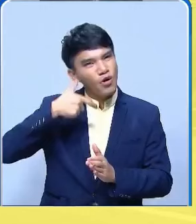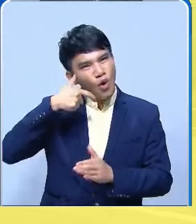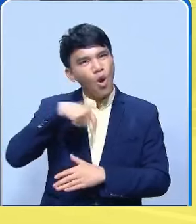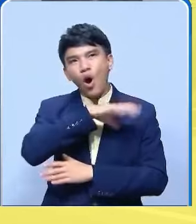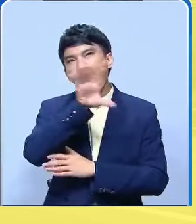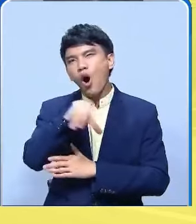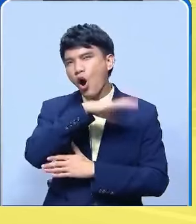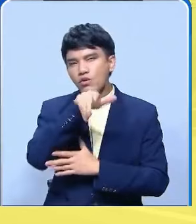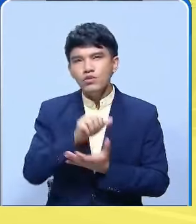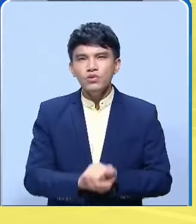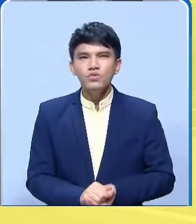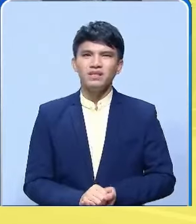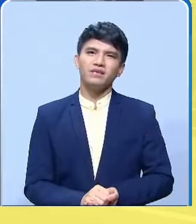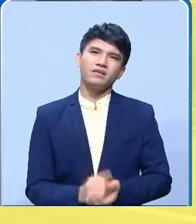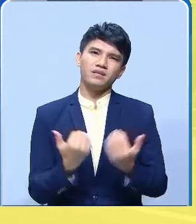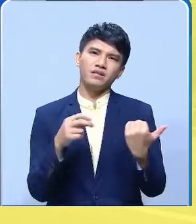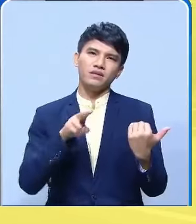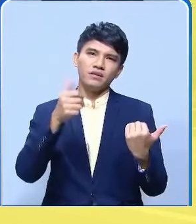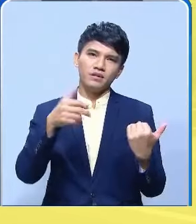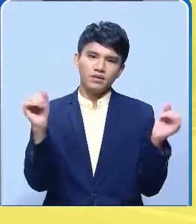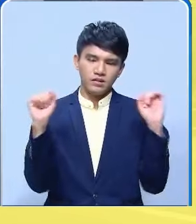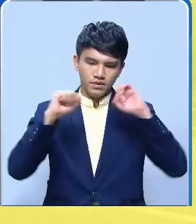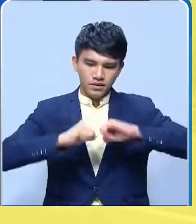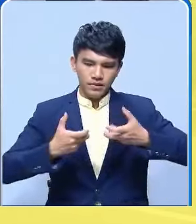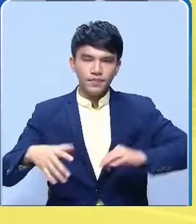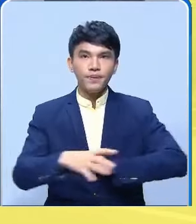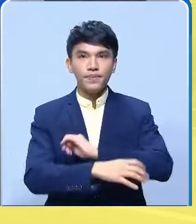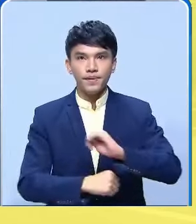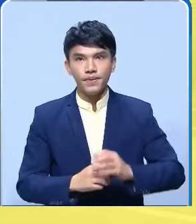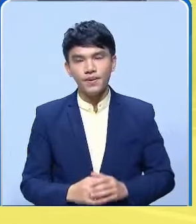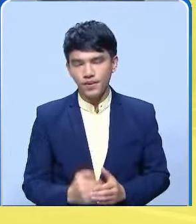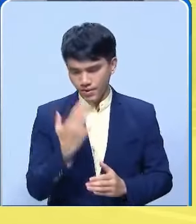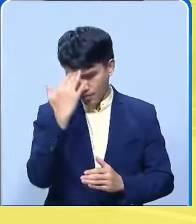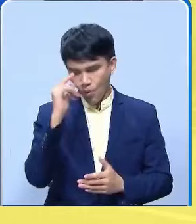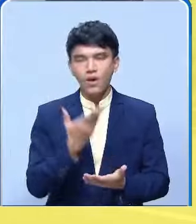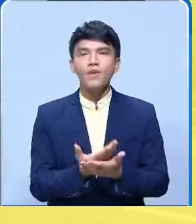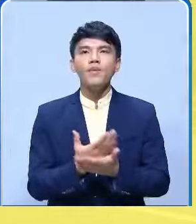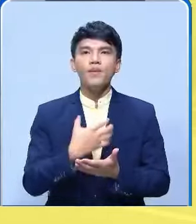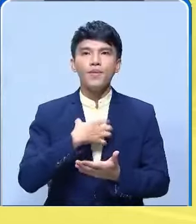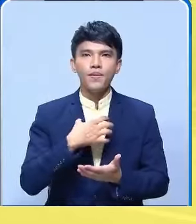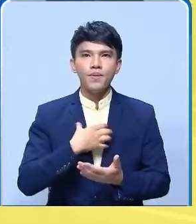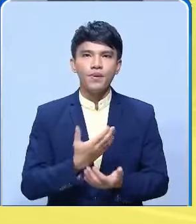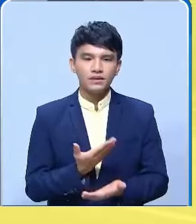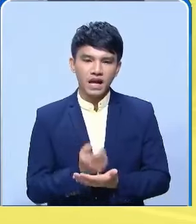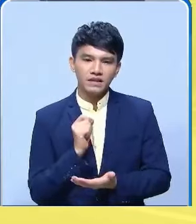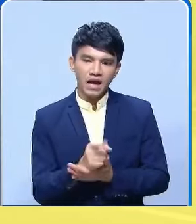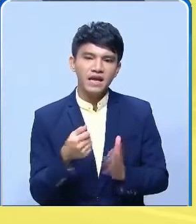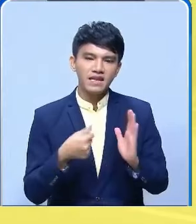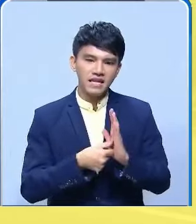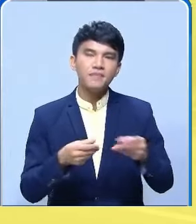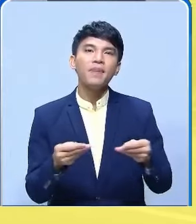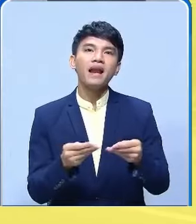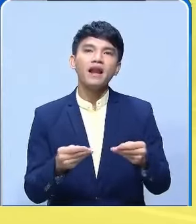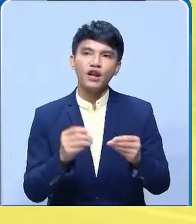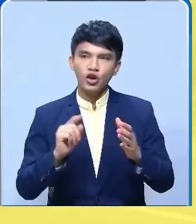าติดต่อแฟนหนุ่มเธอคนนี้ไม่ได้ตัดสินใจไปขโมยของที่บ้านเขาเลยเพราะเธอต้องการเงินไงต้องการเงินเหมือนกับไปจ่ายหนี้พนันด้วยนะครับช่วง